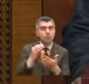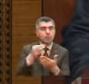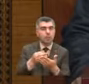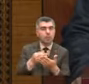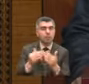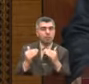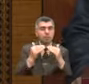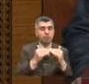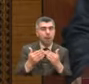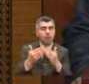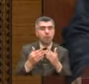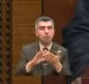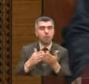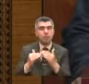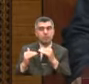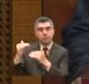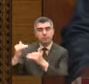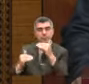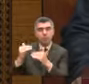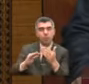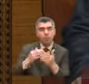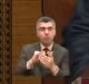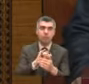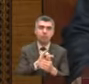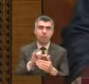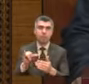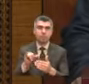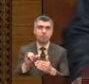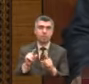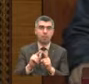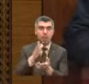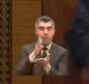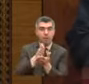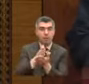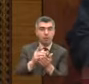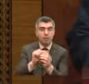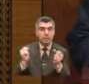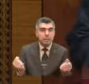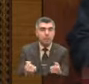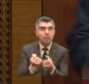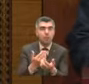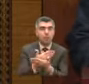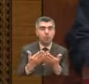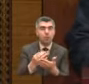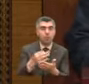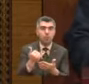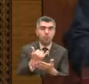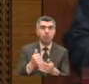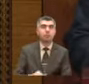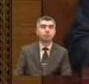العدالة المجالية وتقليص الفوارق الاجتماعية، ما دام الحق في التنمية المستدامة والعيش في بيئة